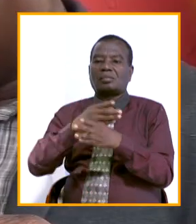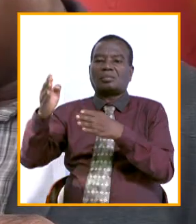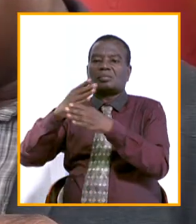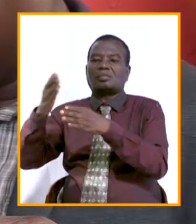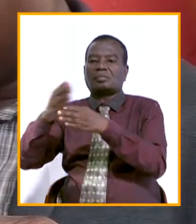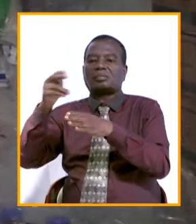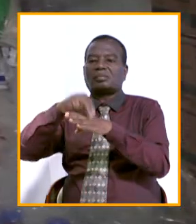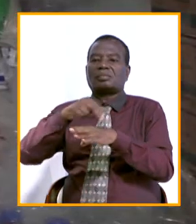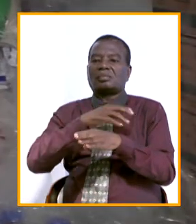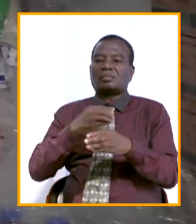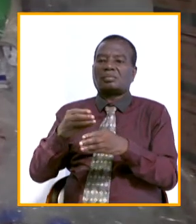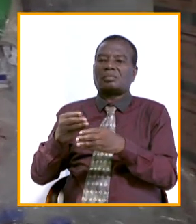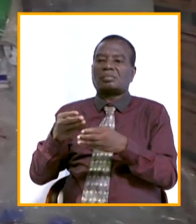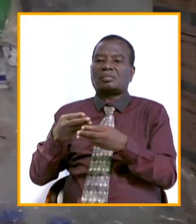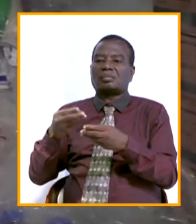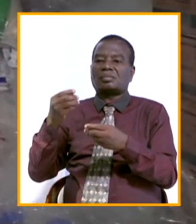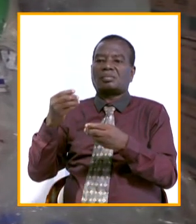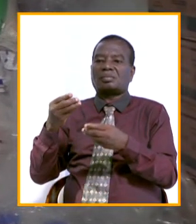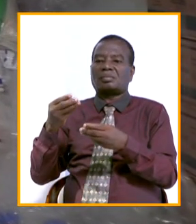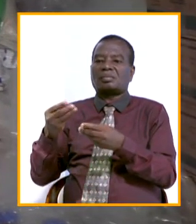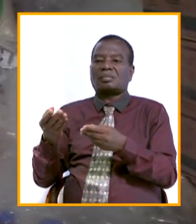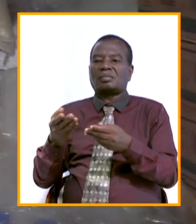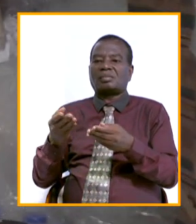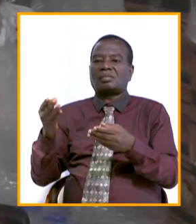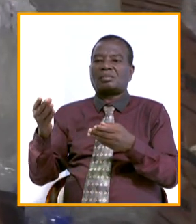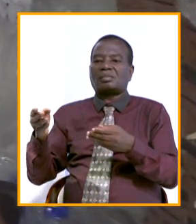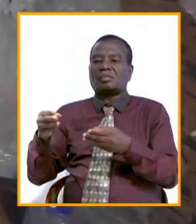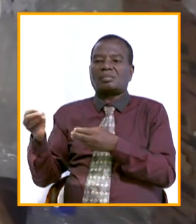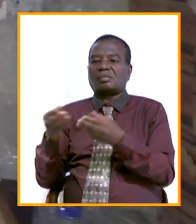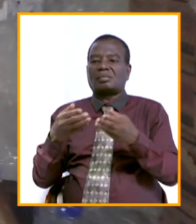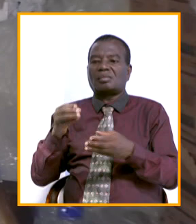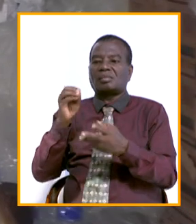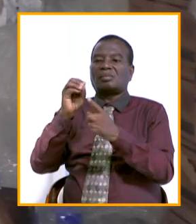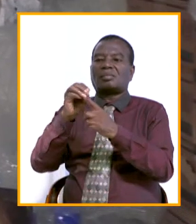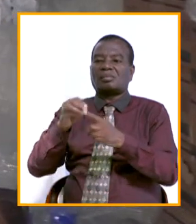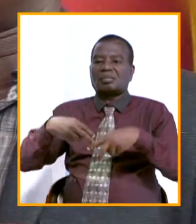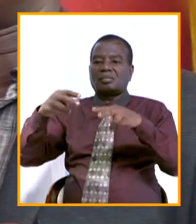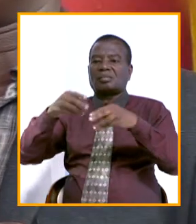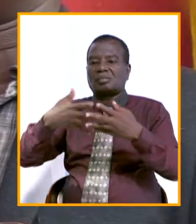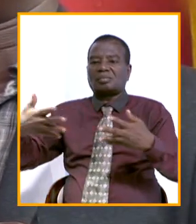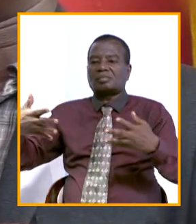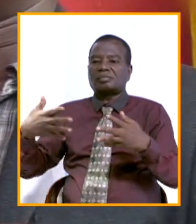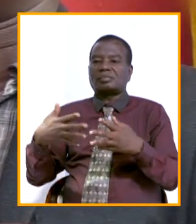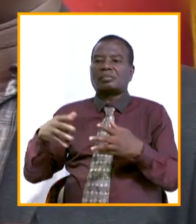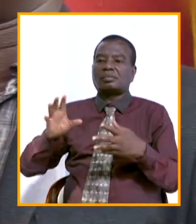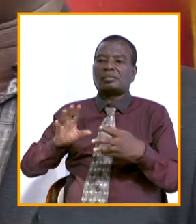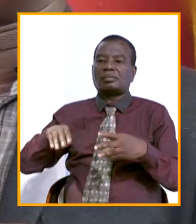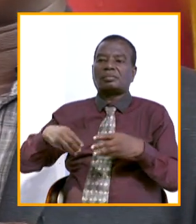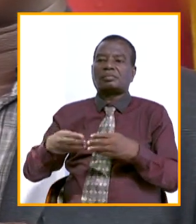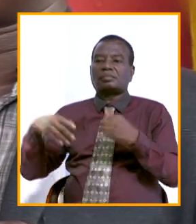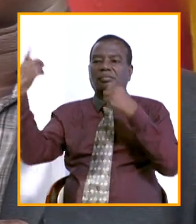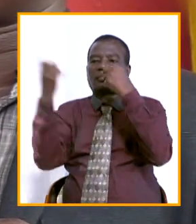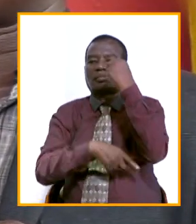à des œuvres caritatives ou bien encore vont faire l'objet de vente aux enchères. Il y aura des amendes à payer